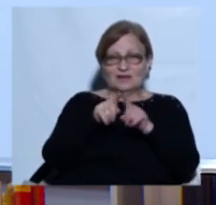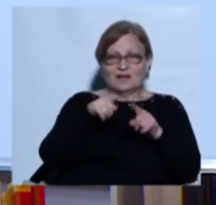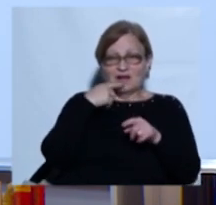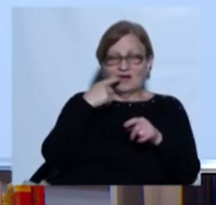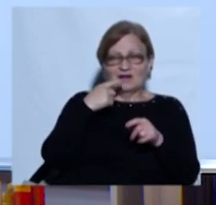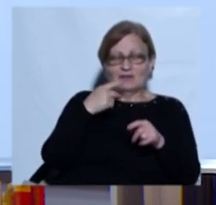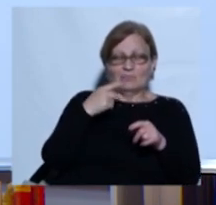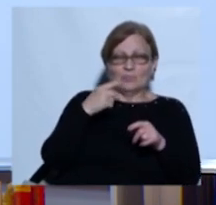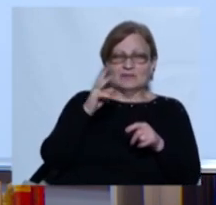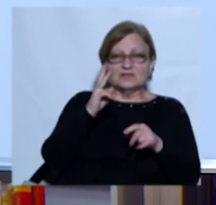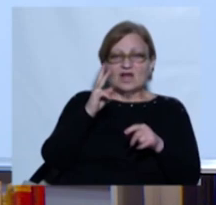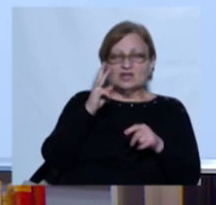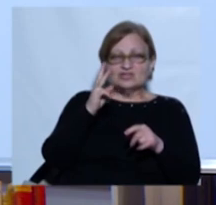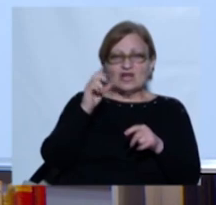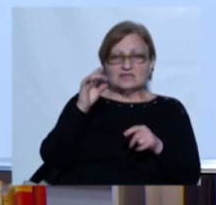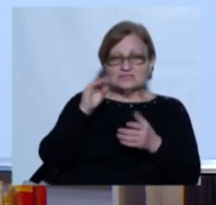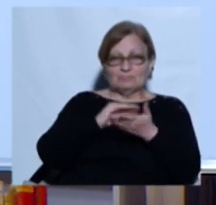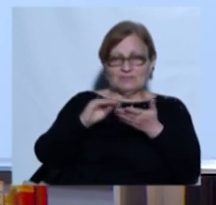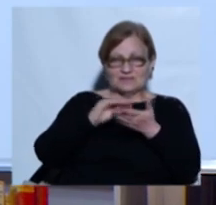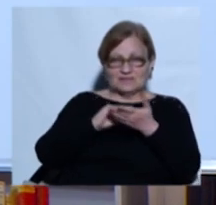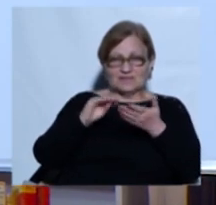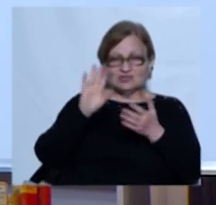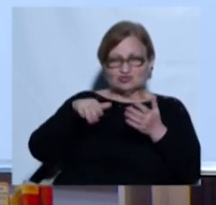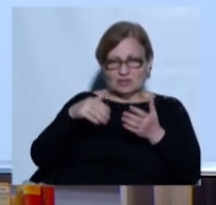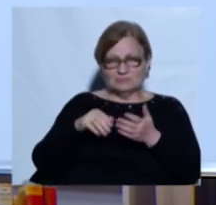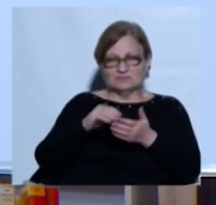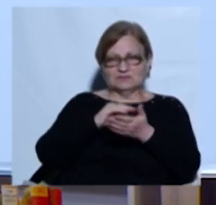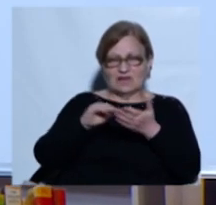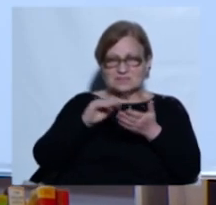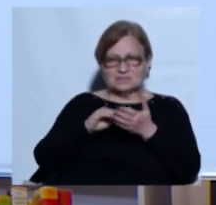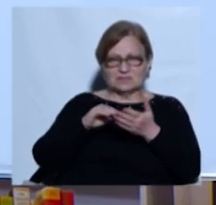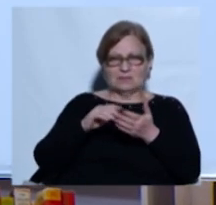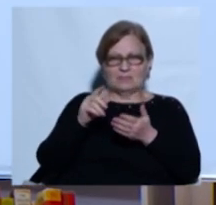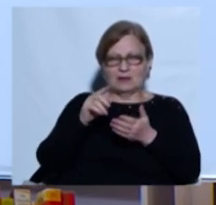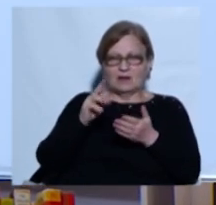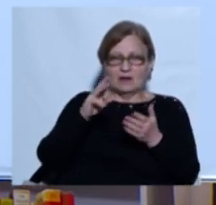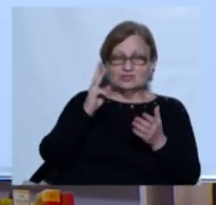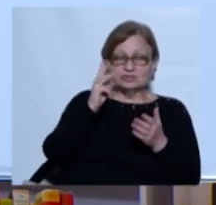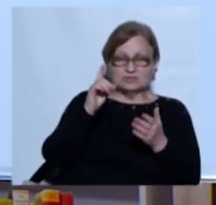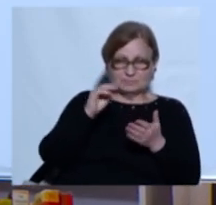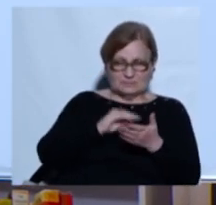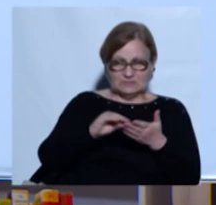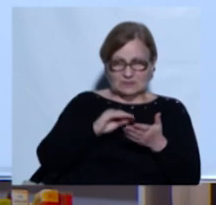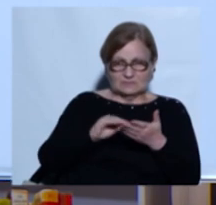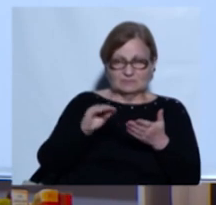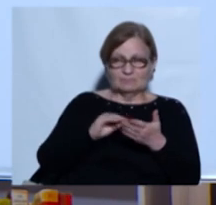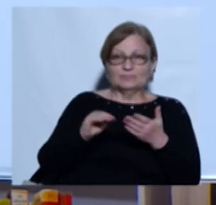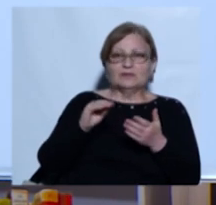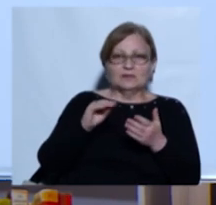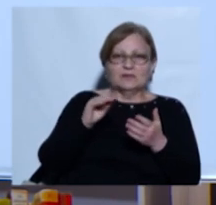კავედო აიტაცებენ, ხო? იმიტომ რომ ამაზე დაიწერება, ბრუტუსზეც დაიწერება კავედოს მიერ და შექსპირზე